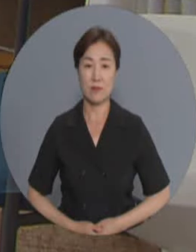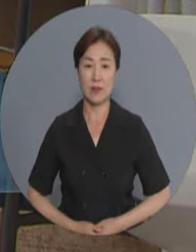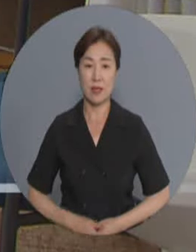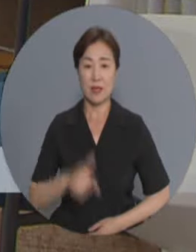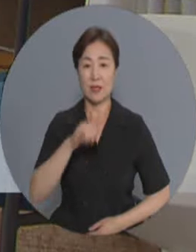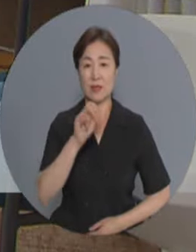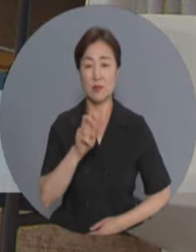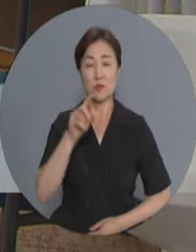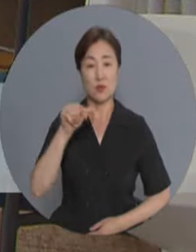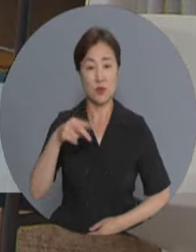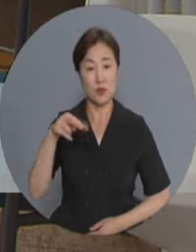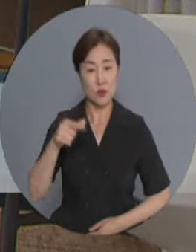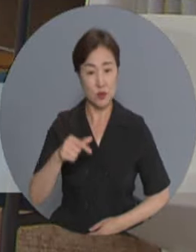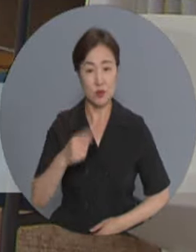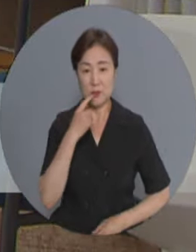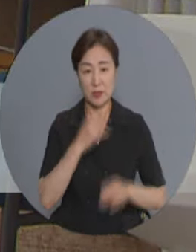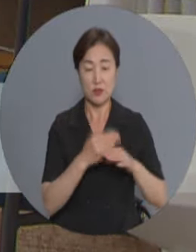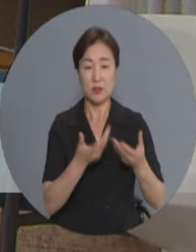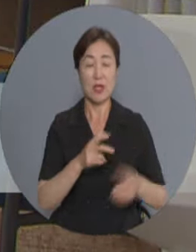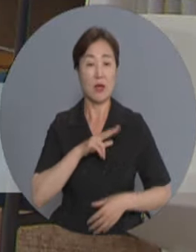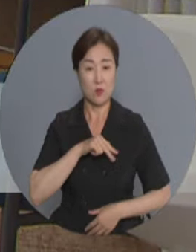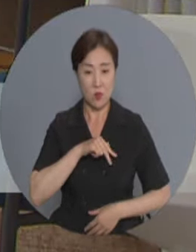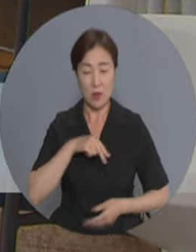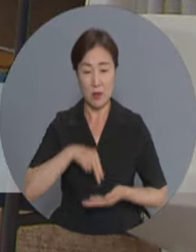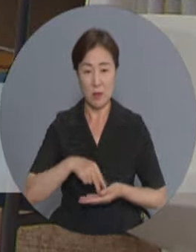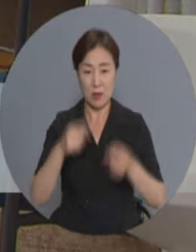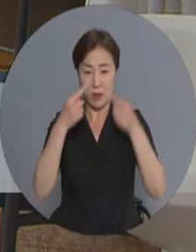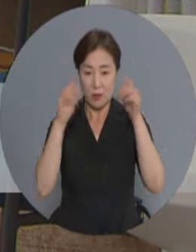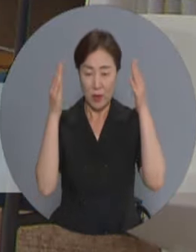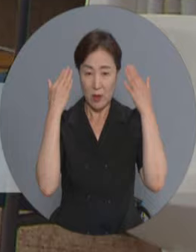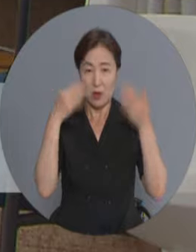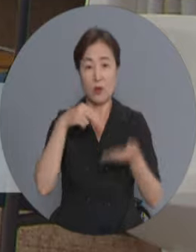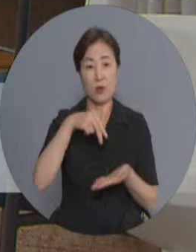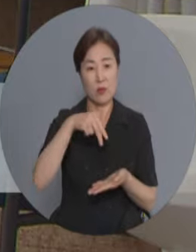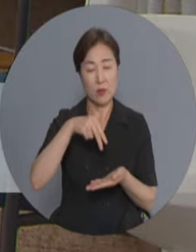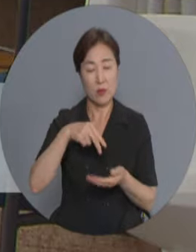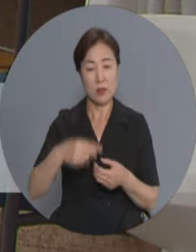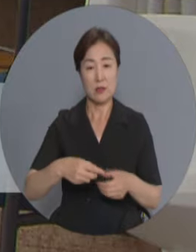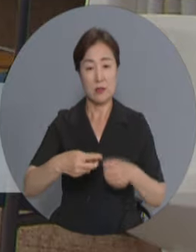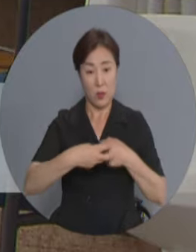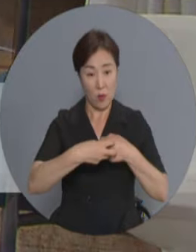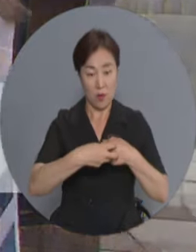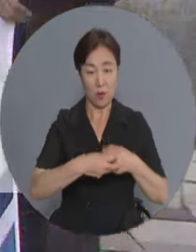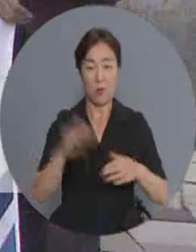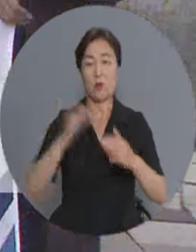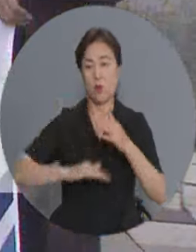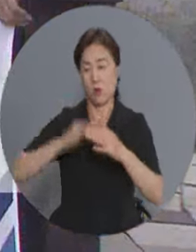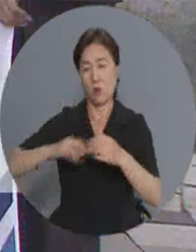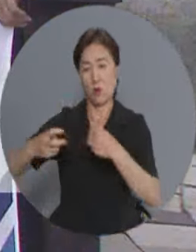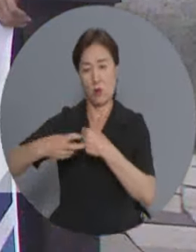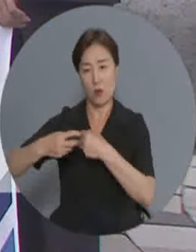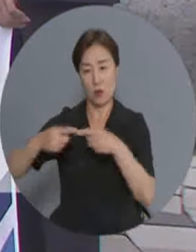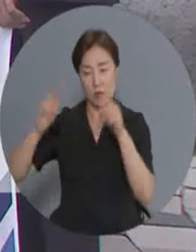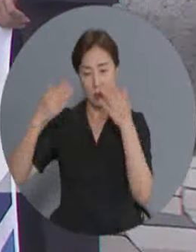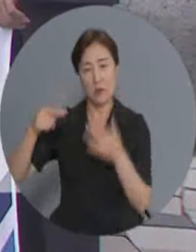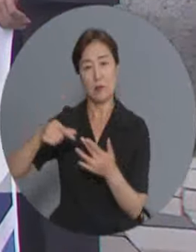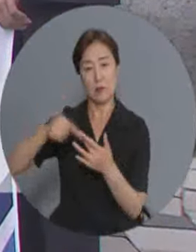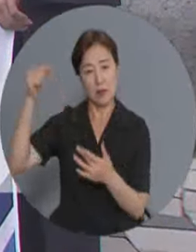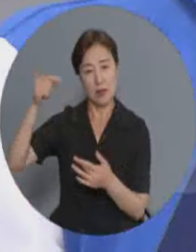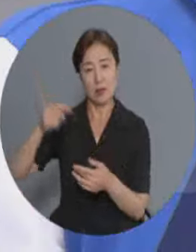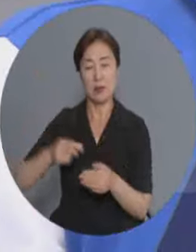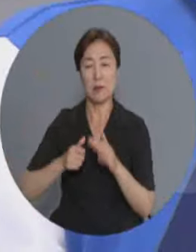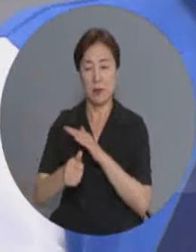김문수 더불어민주당 의원이 국립의과대학을 공공보건의료 인력양성의대로 우선 지정하는 법안을